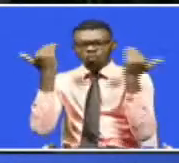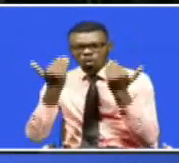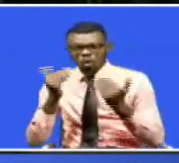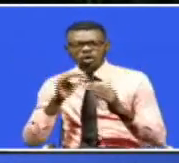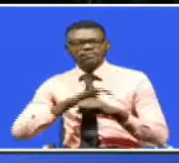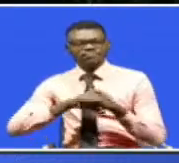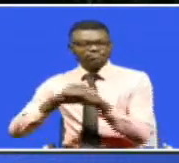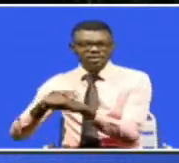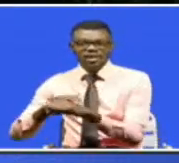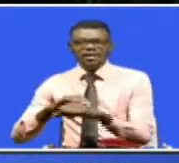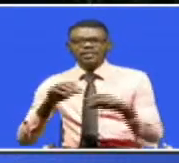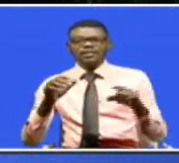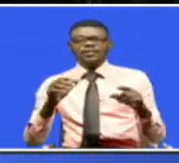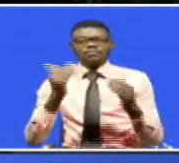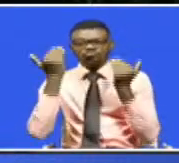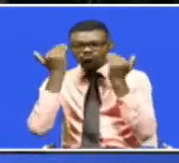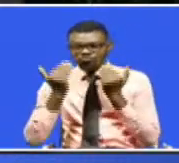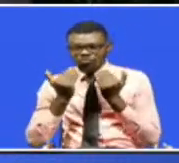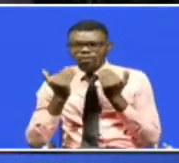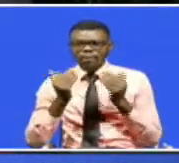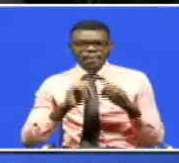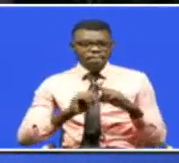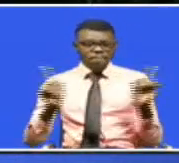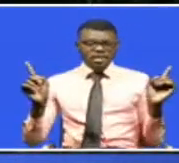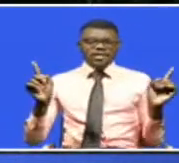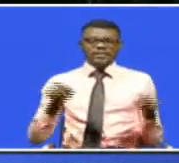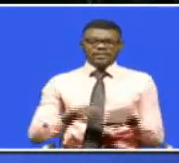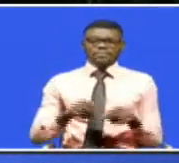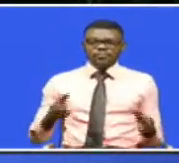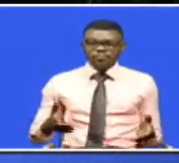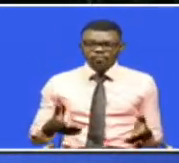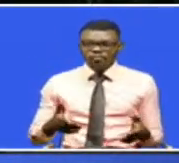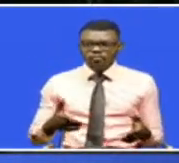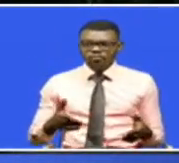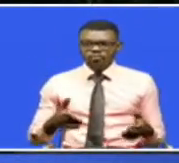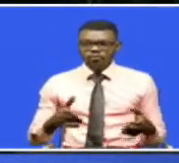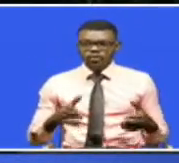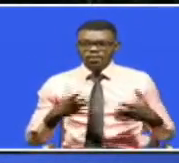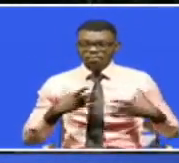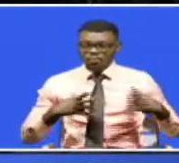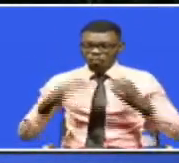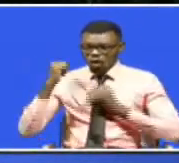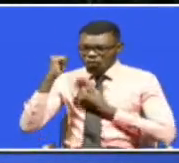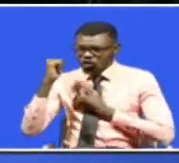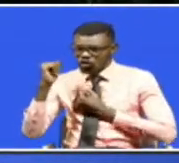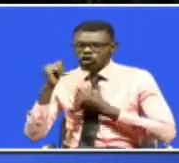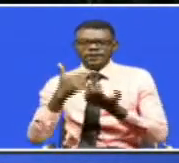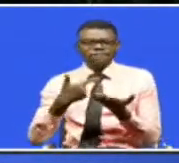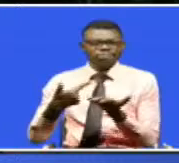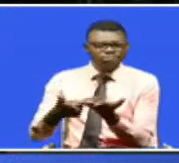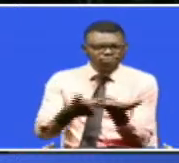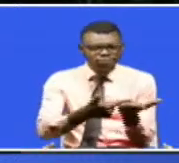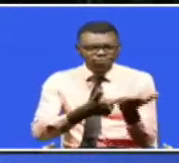hatimaye kupelekwa kotini. Lakini lamno pia vile vile tutaacha wachanganuzi wa kisiasa wakiendelea